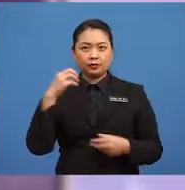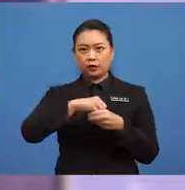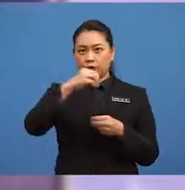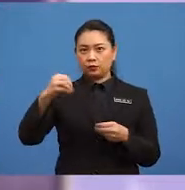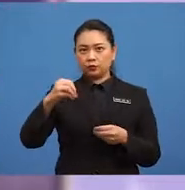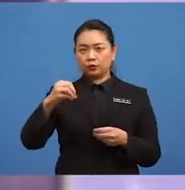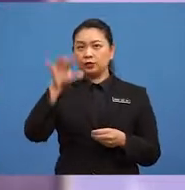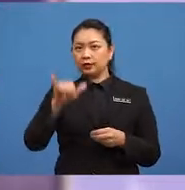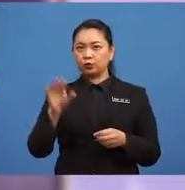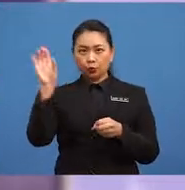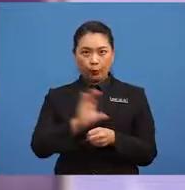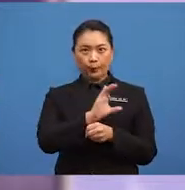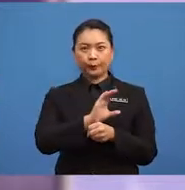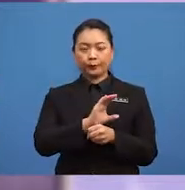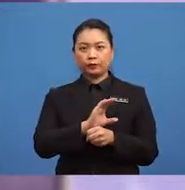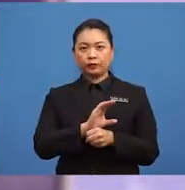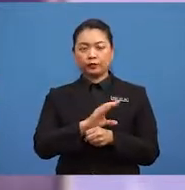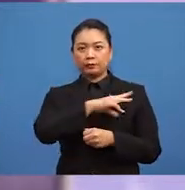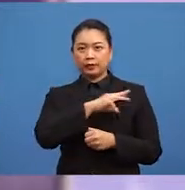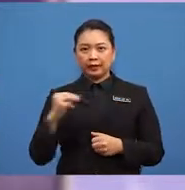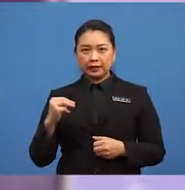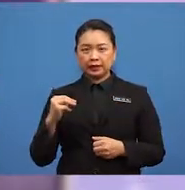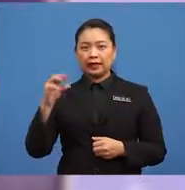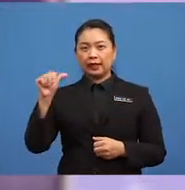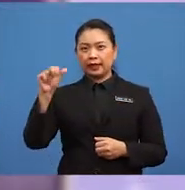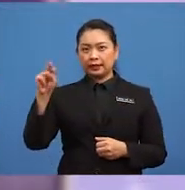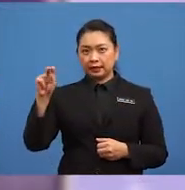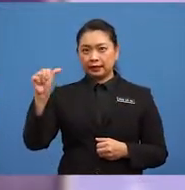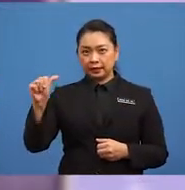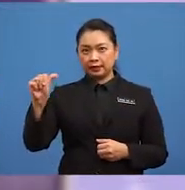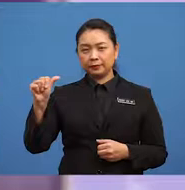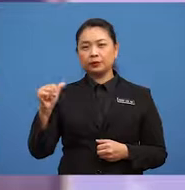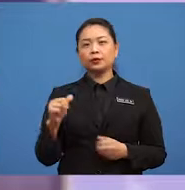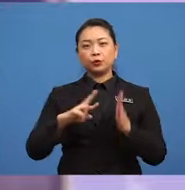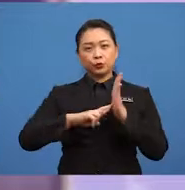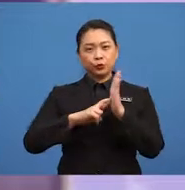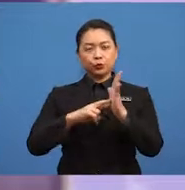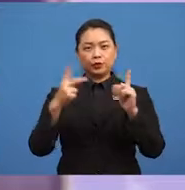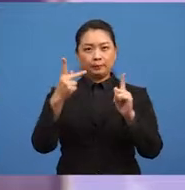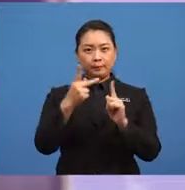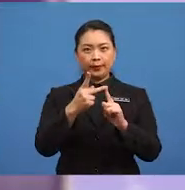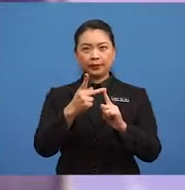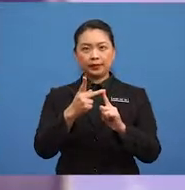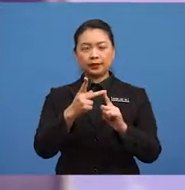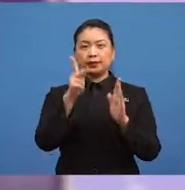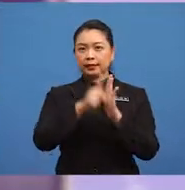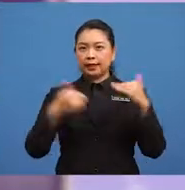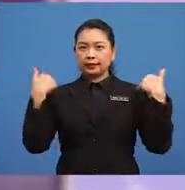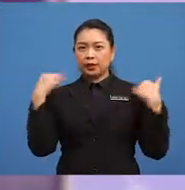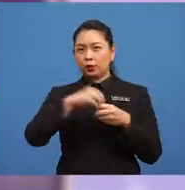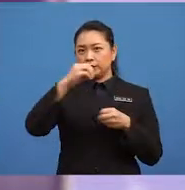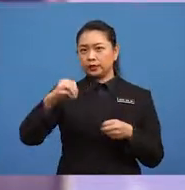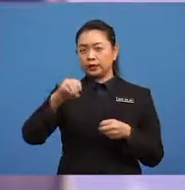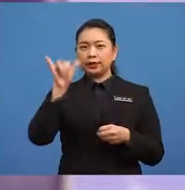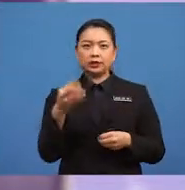oksigen yang mencukupi, manakala anaerob pula merujuk kepada keadaan oksigen